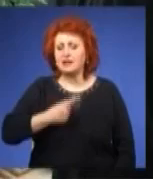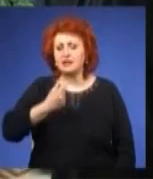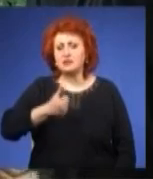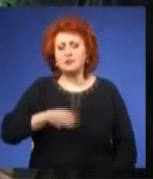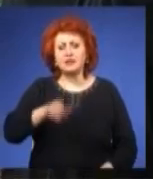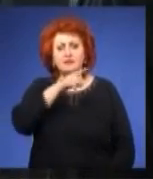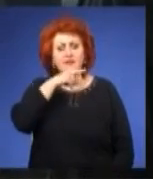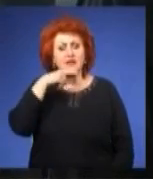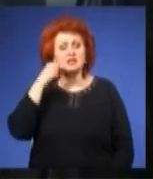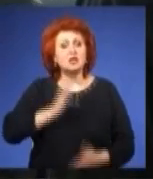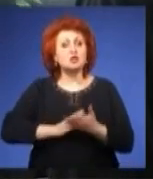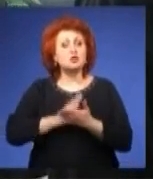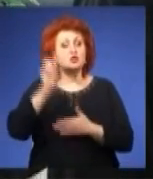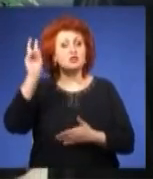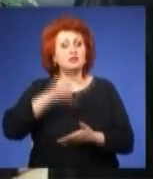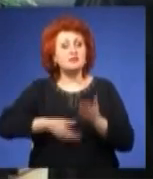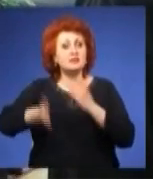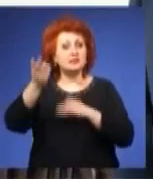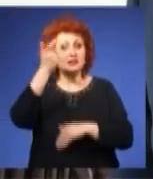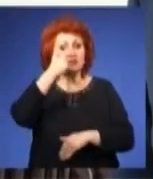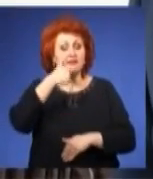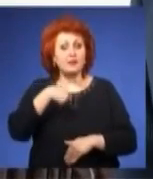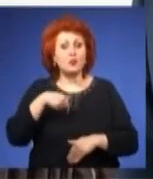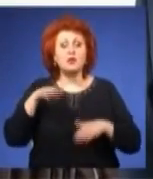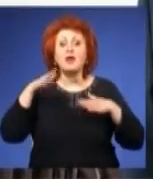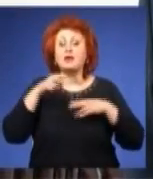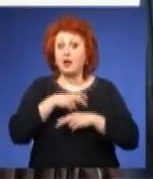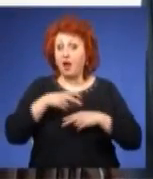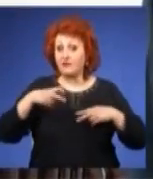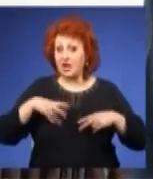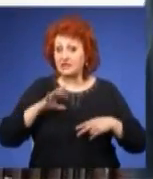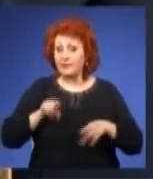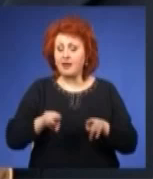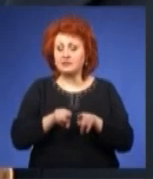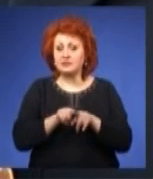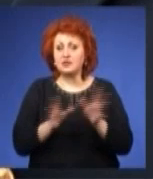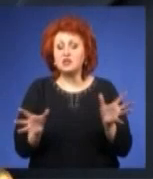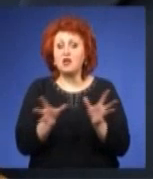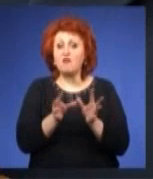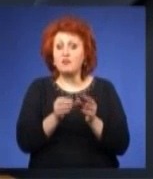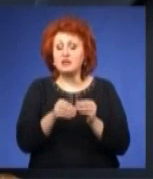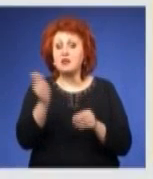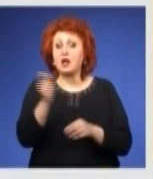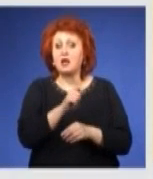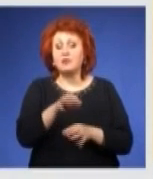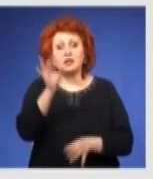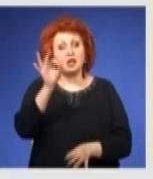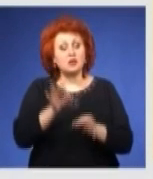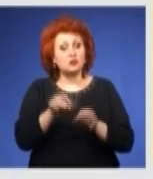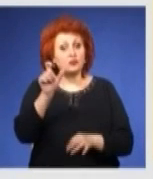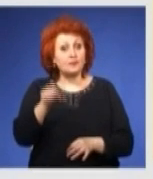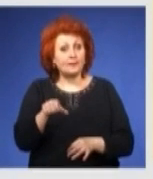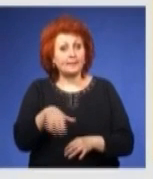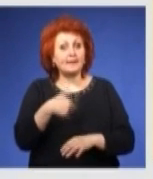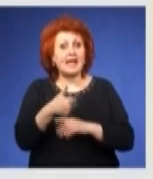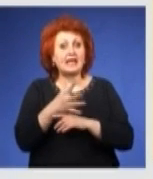Одними из первых в стране священнослужители тогда еще Ставропольской Владикавказской епархии начали духовное кормление осужденных. Правящий архиерей